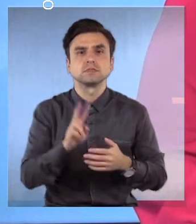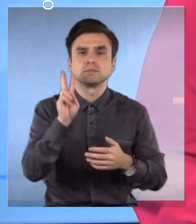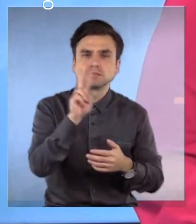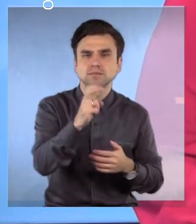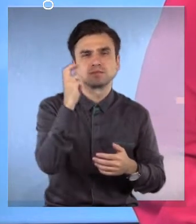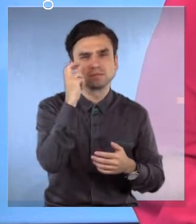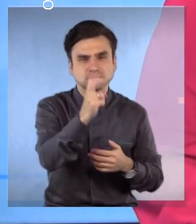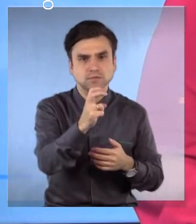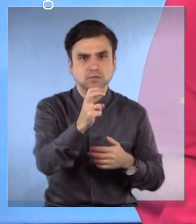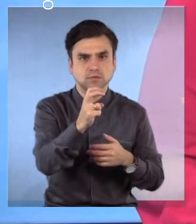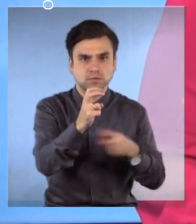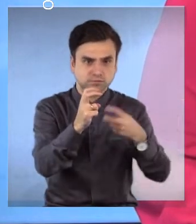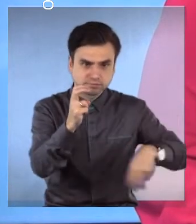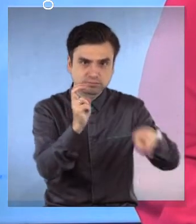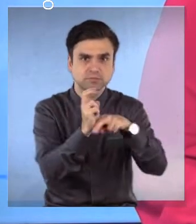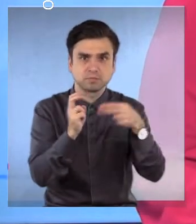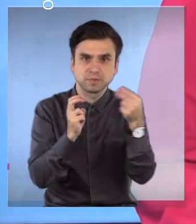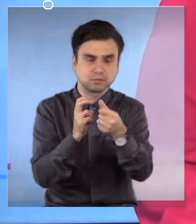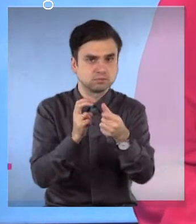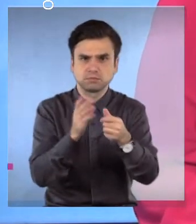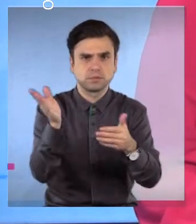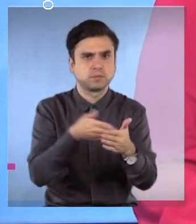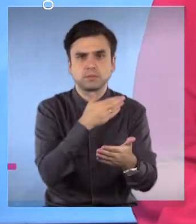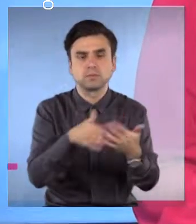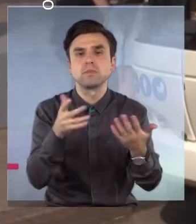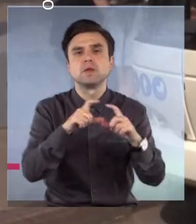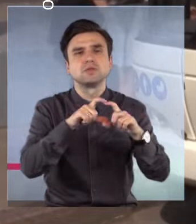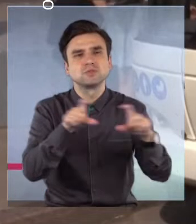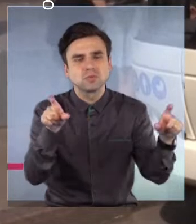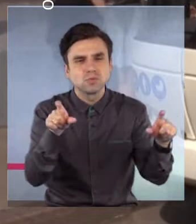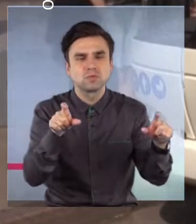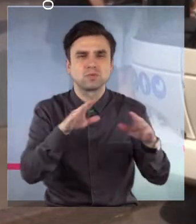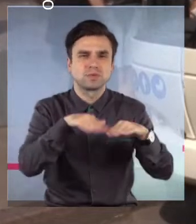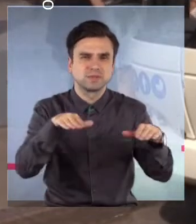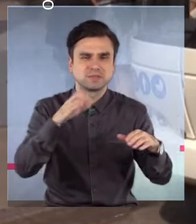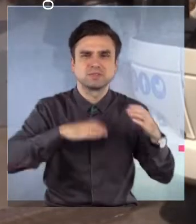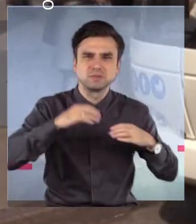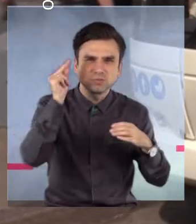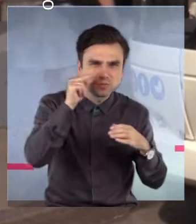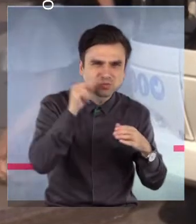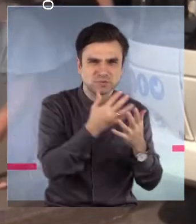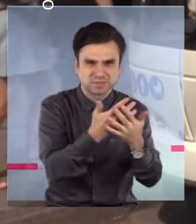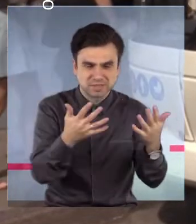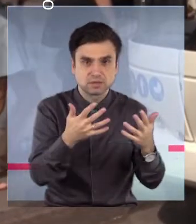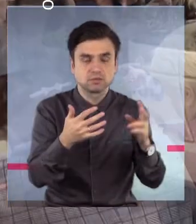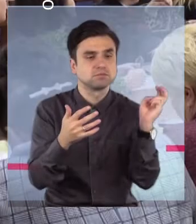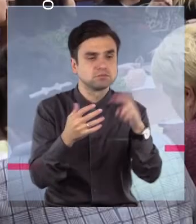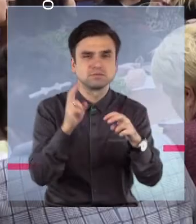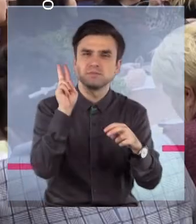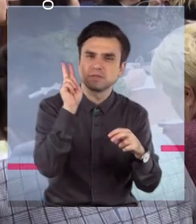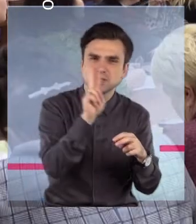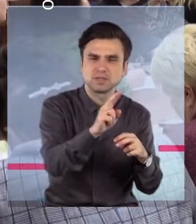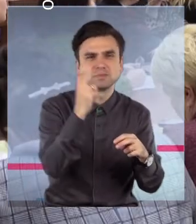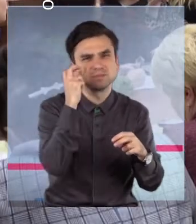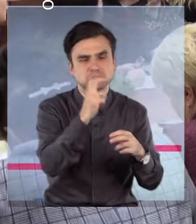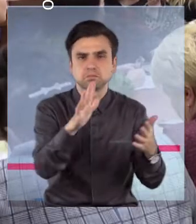студенти користуватимуться комунальним транспортом цілком безкоштовно. Про це стало відомо на черговому засіданні міськвиконкому. На